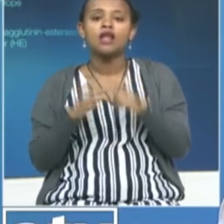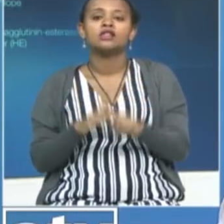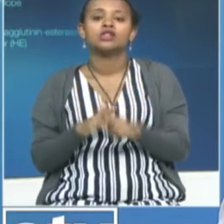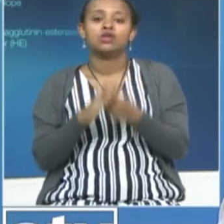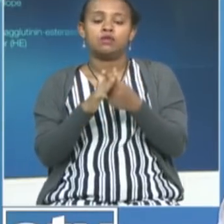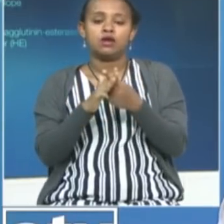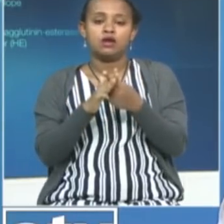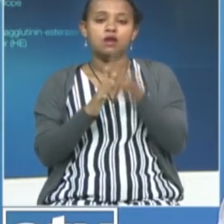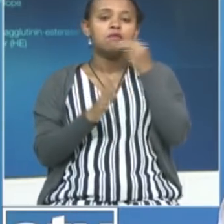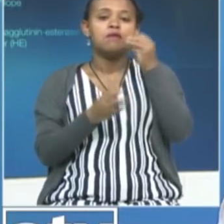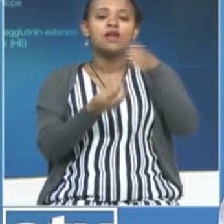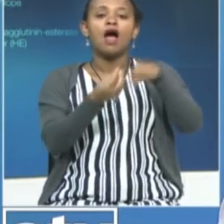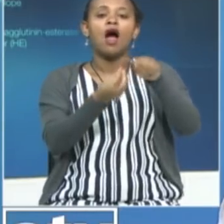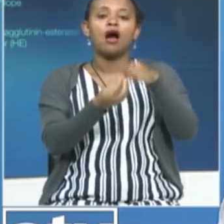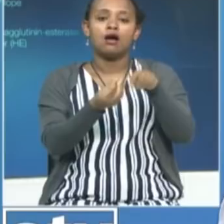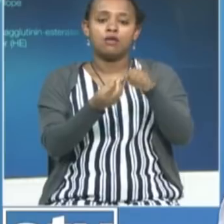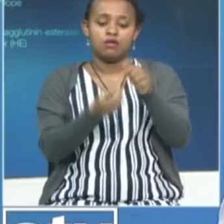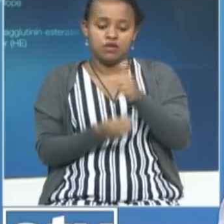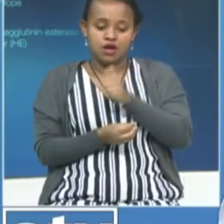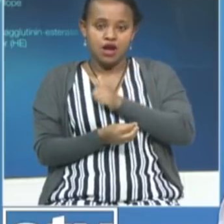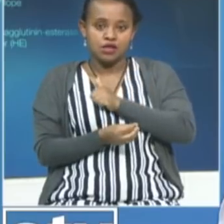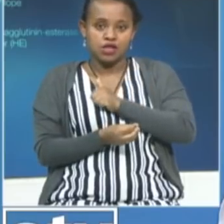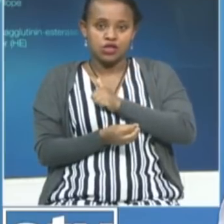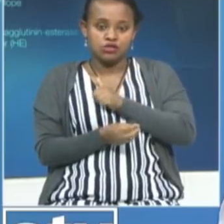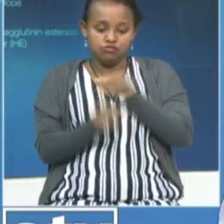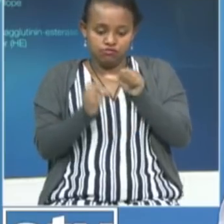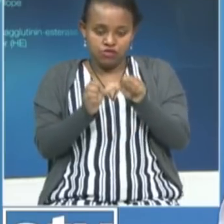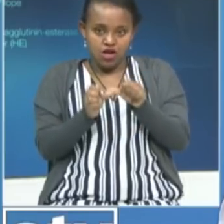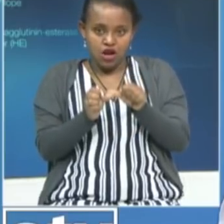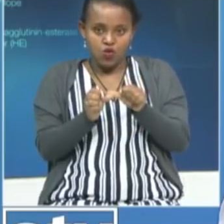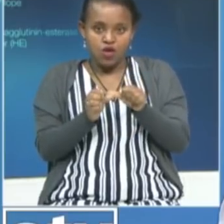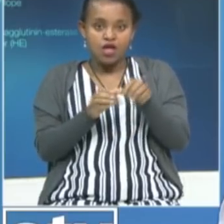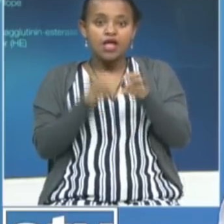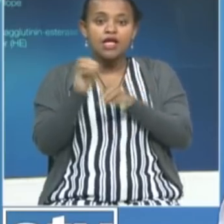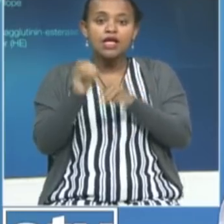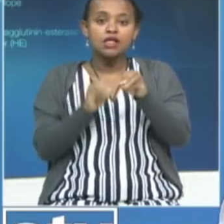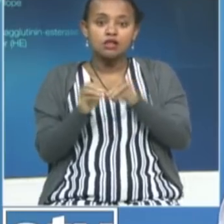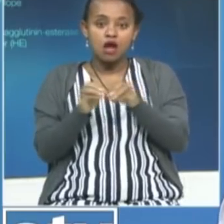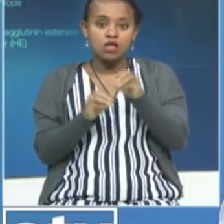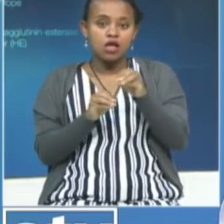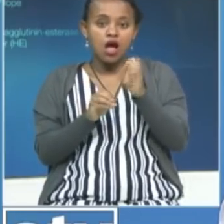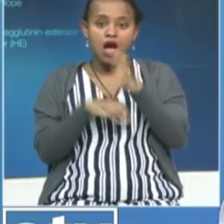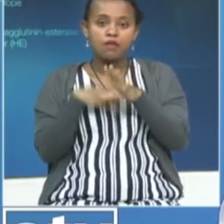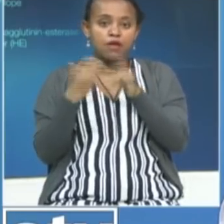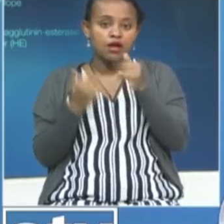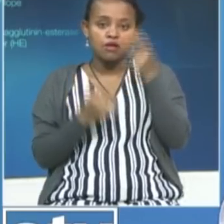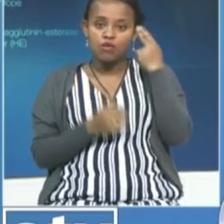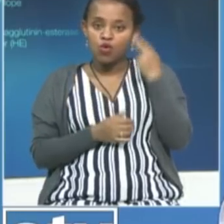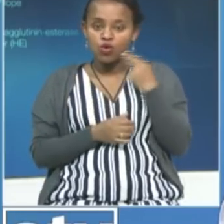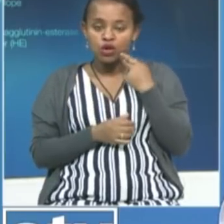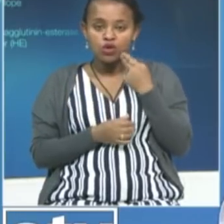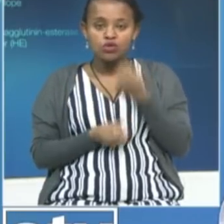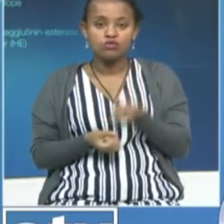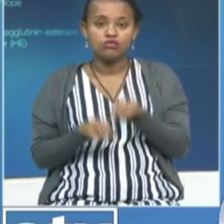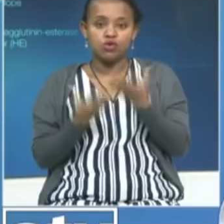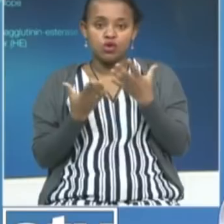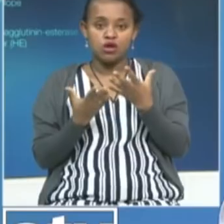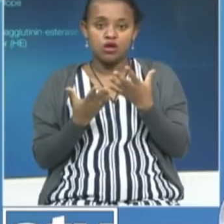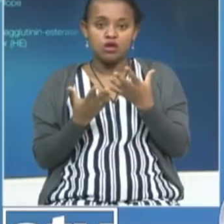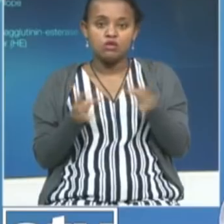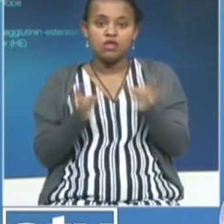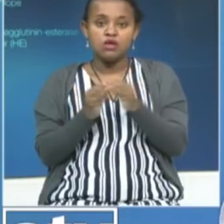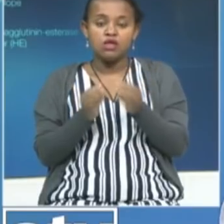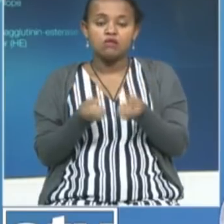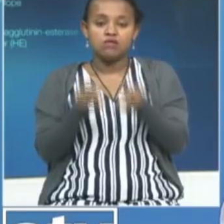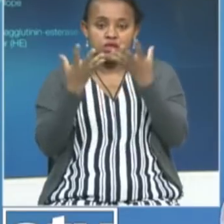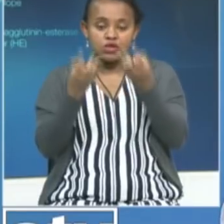ሲጀምር ቤት አካባቢ ራሳችን ብናቆይ እንቅስቃሴ አይመከርም። ሆቴሎች ብዙሃን የሚሰበሰብ ላይ የትኛውም